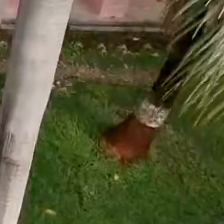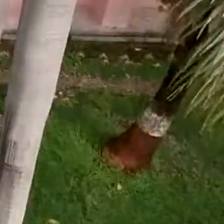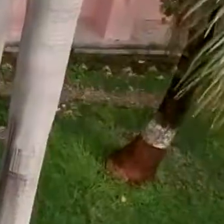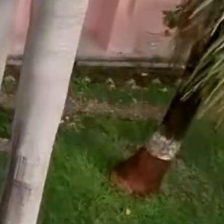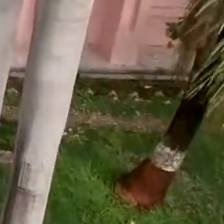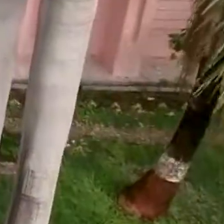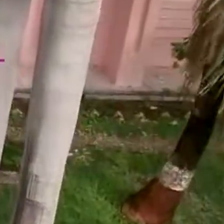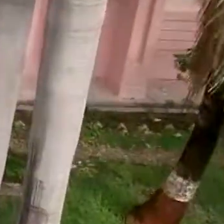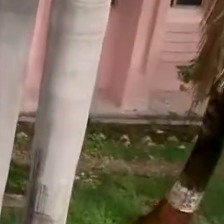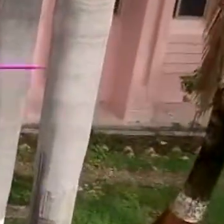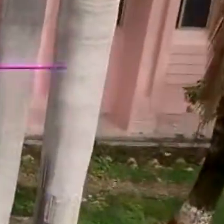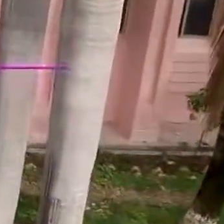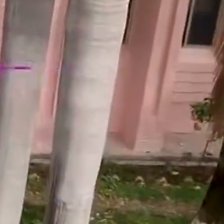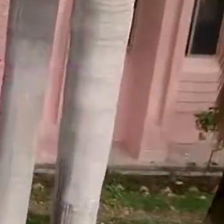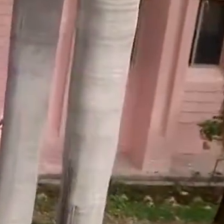एनटिभी कोहलपुर,